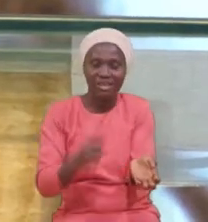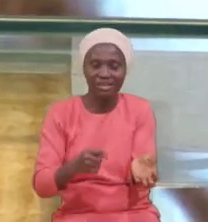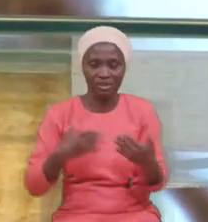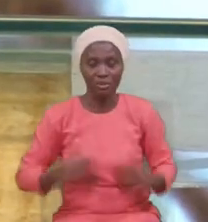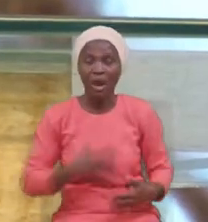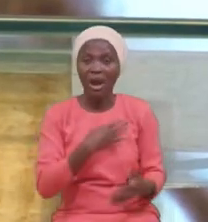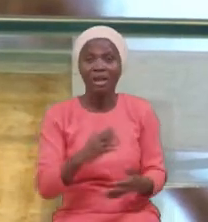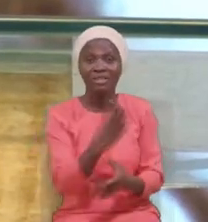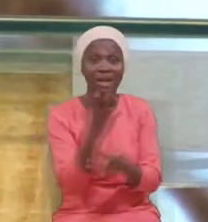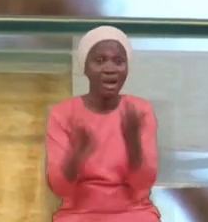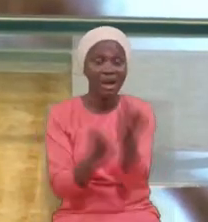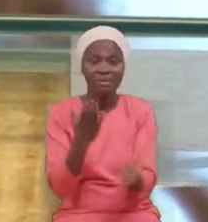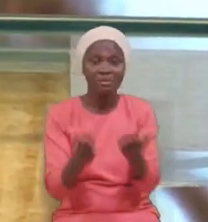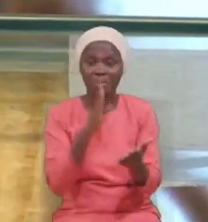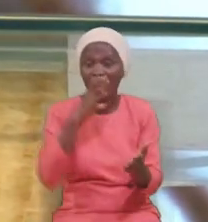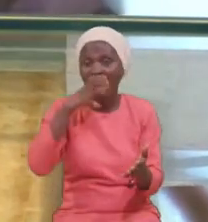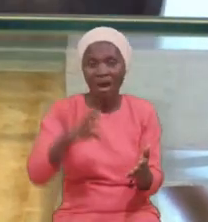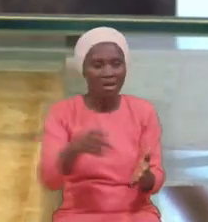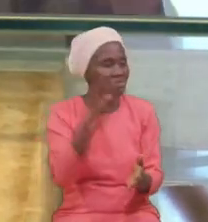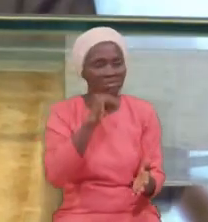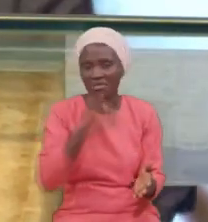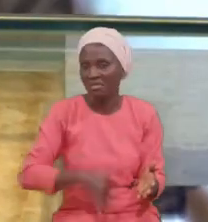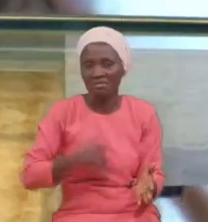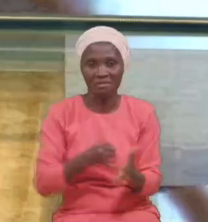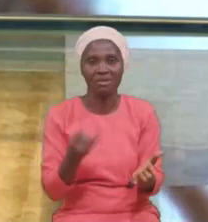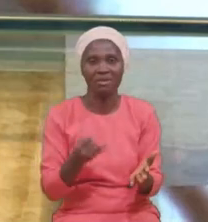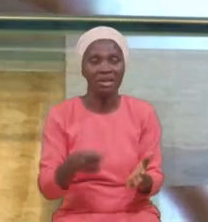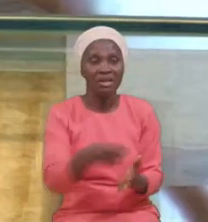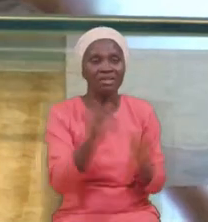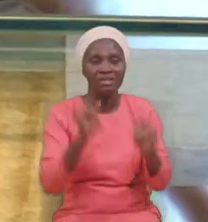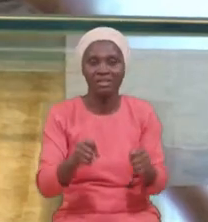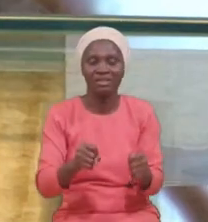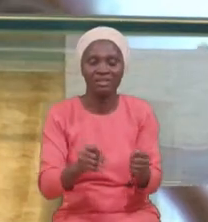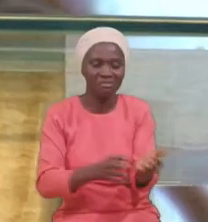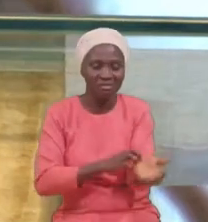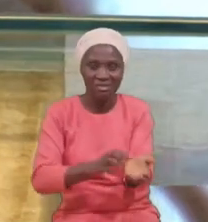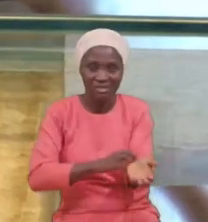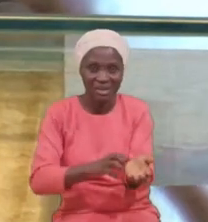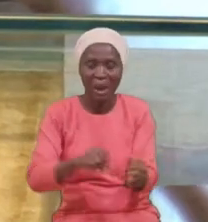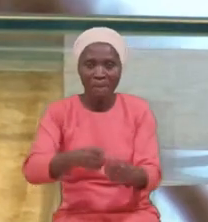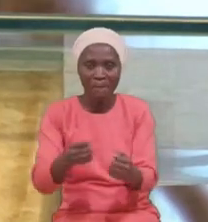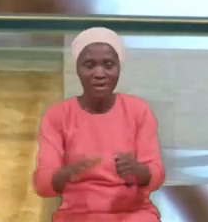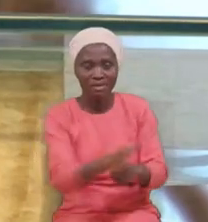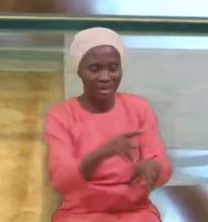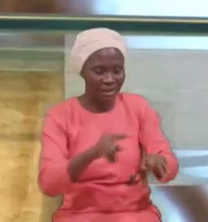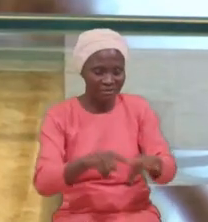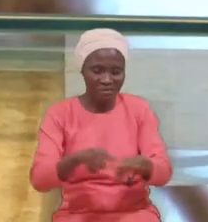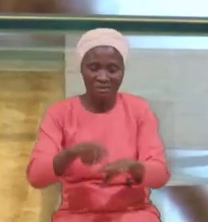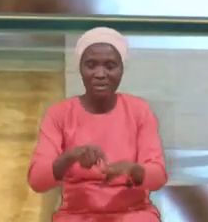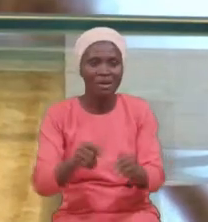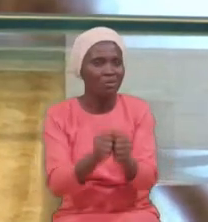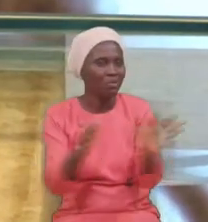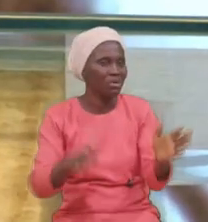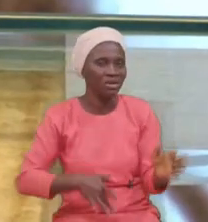blesser. Mais ils peuvent me prendre quelque chose de brûlant. La chaux peut brûler le pain. Ils ne vont rien sentir. La